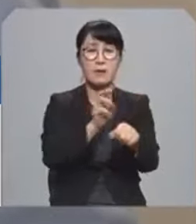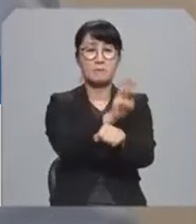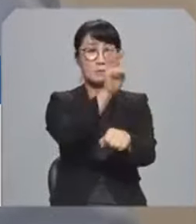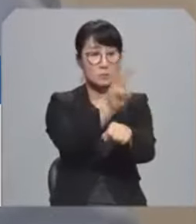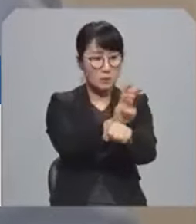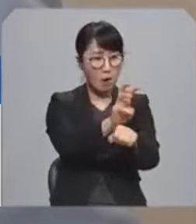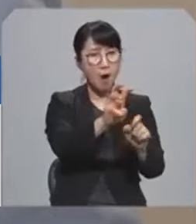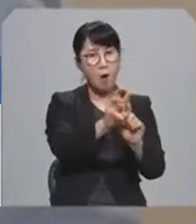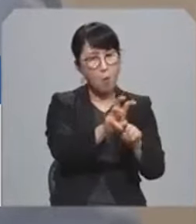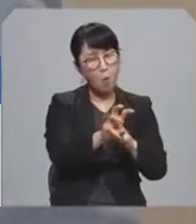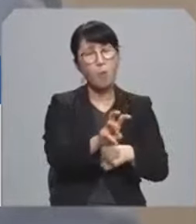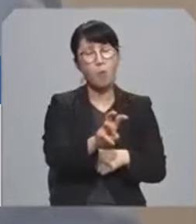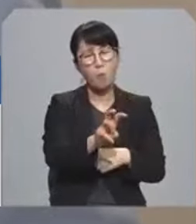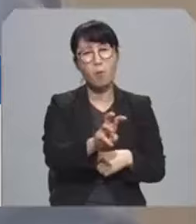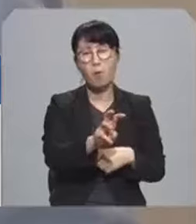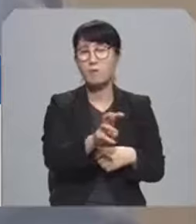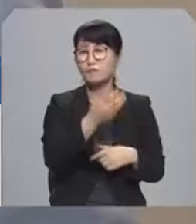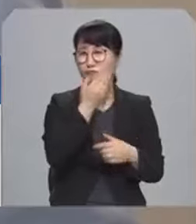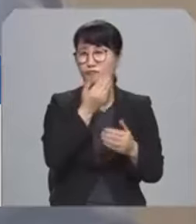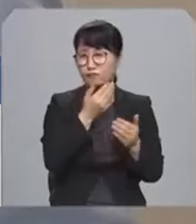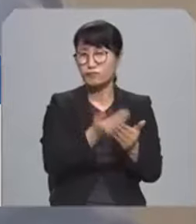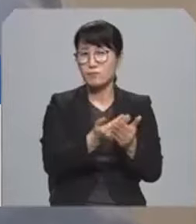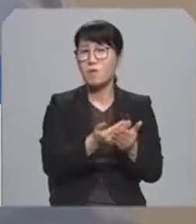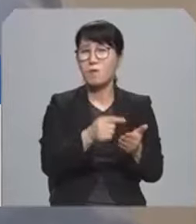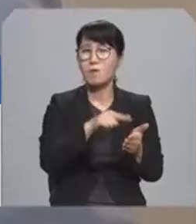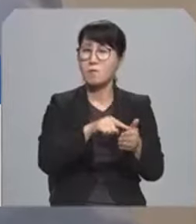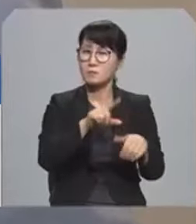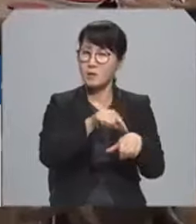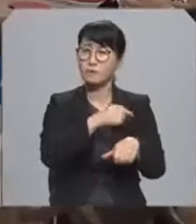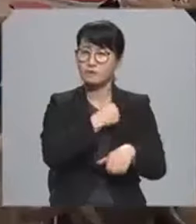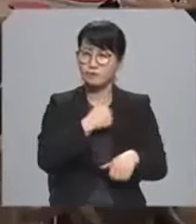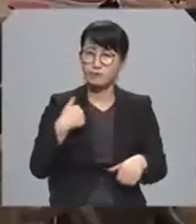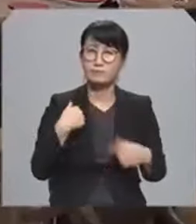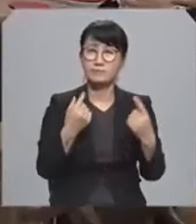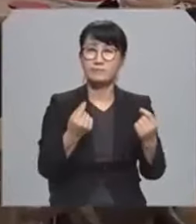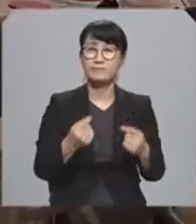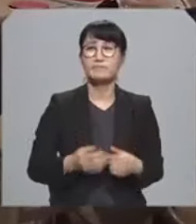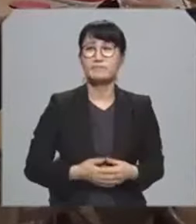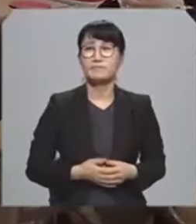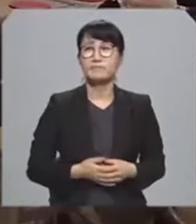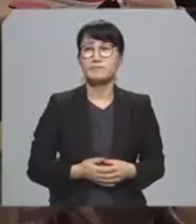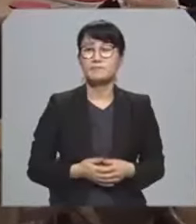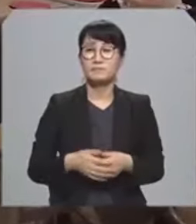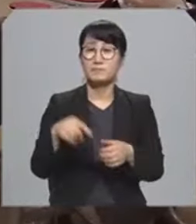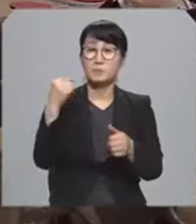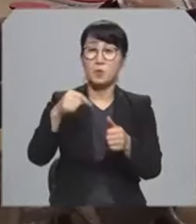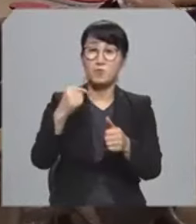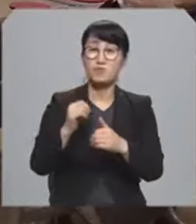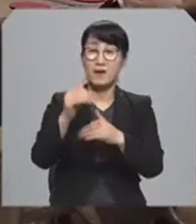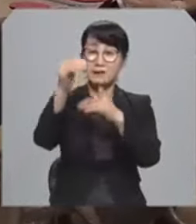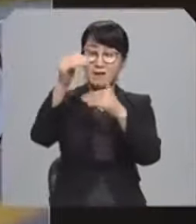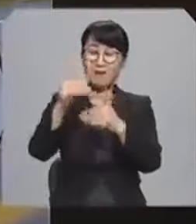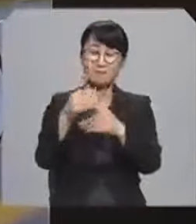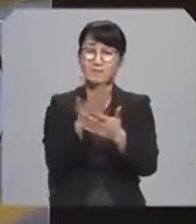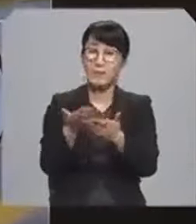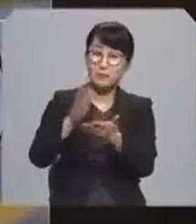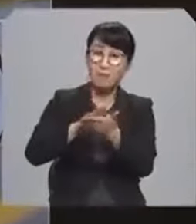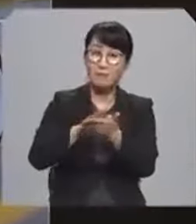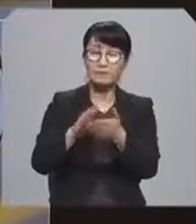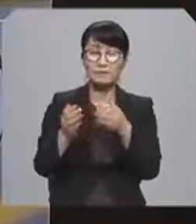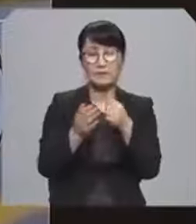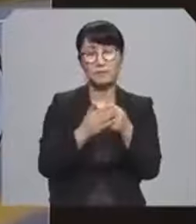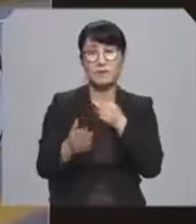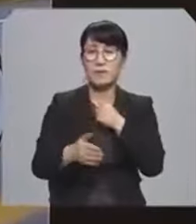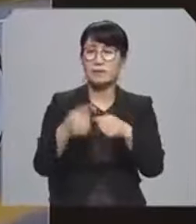굉장히 크고 긴 시간이라고 볼 수 있습니다 교육과정 정에 따라 내년부터는 학교 자율